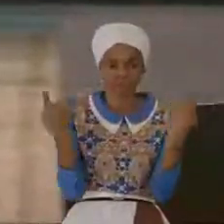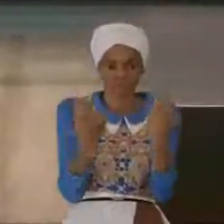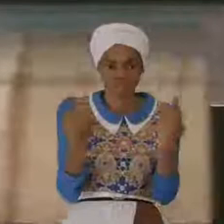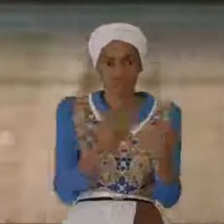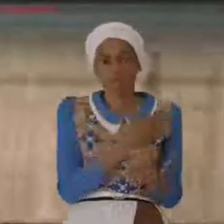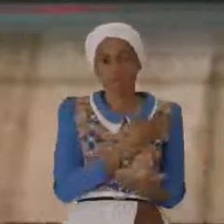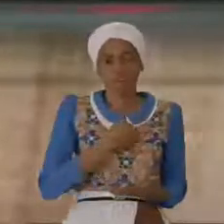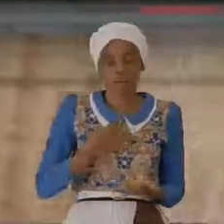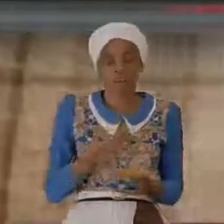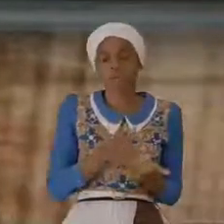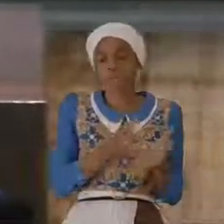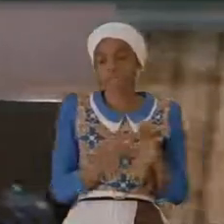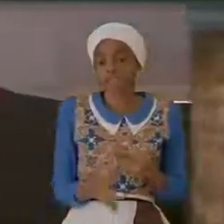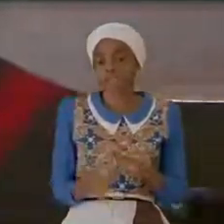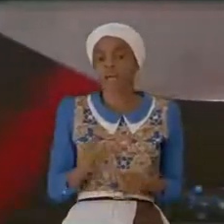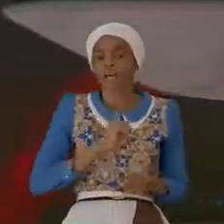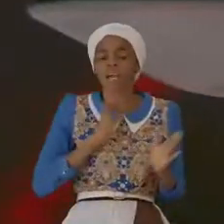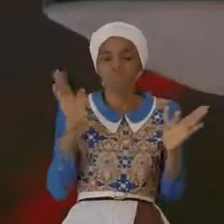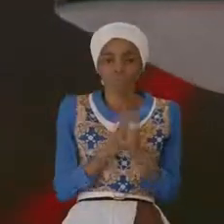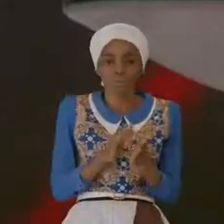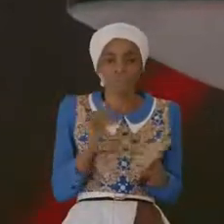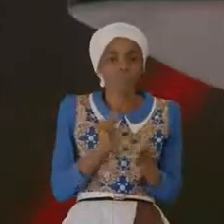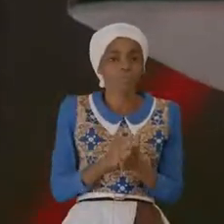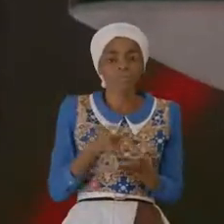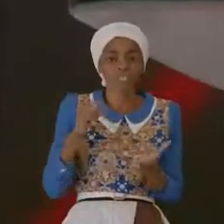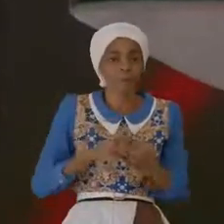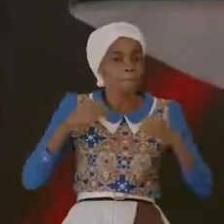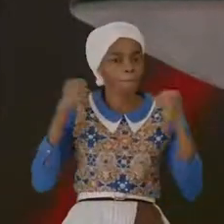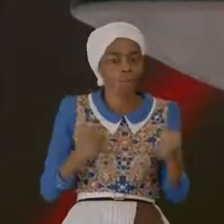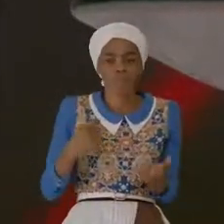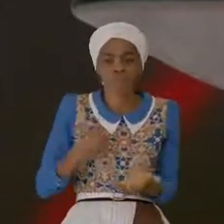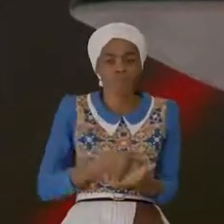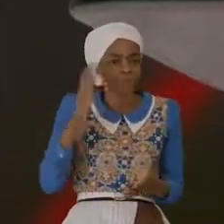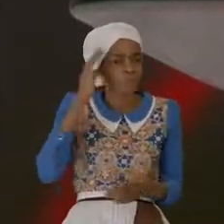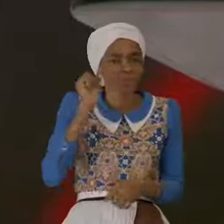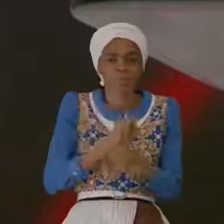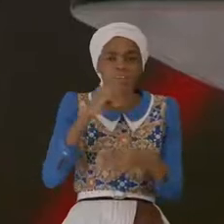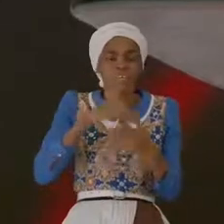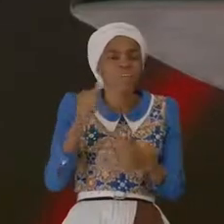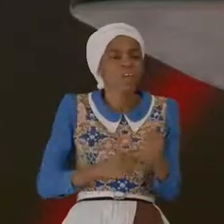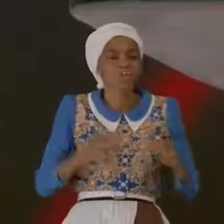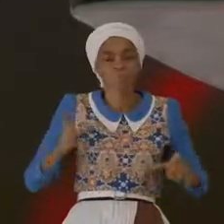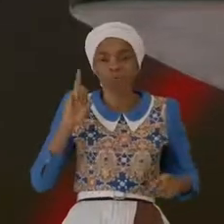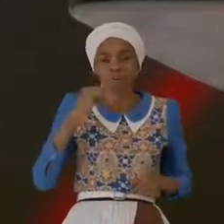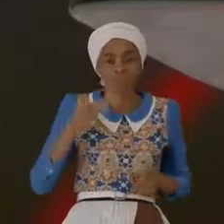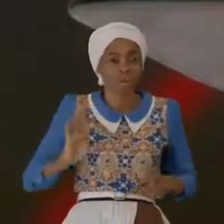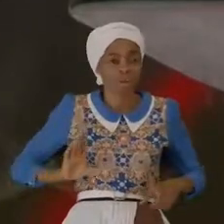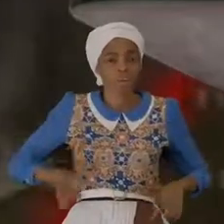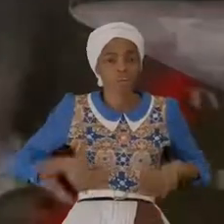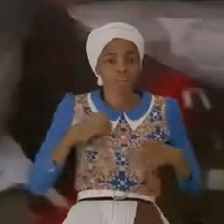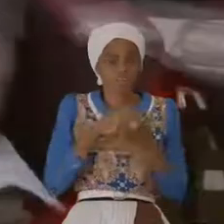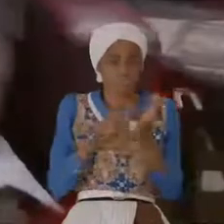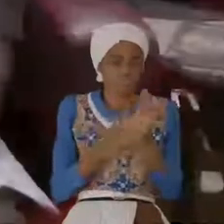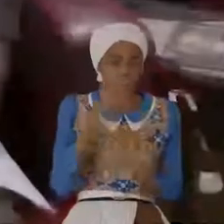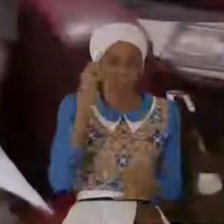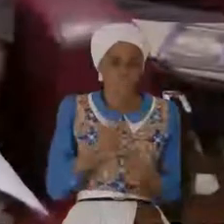la mort. Je prie que ce puissant évangile agisse dans la vie de chacun de nous au